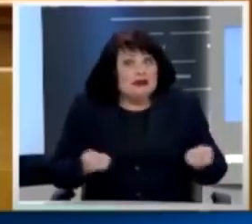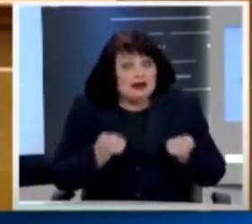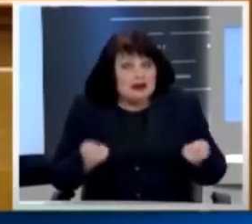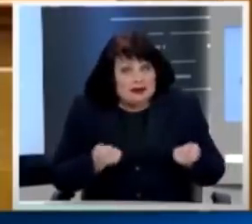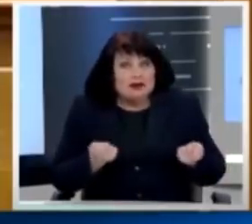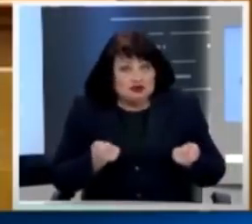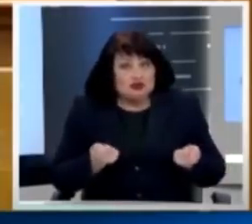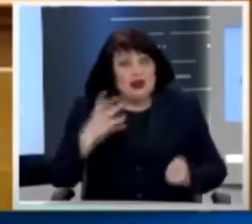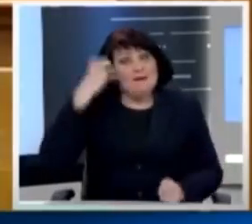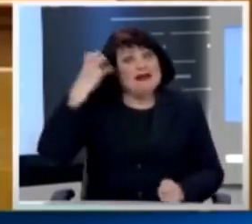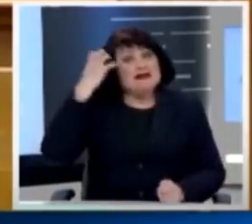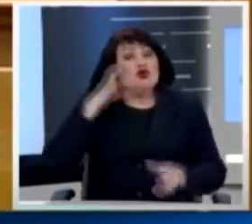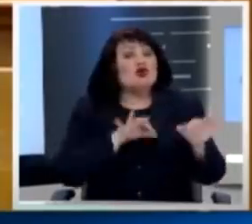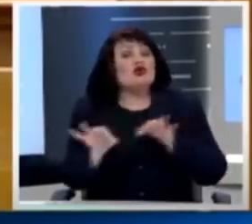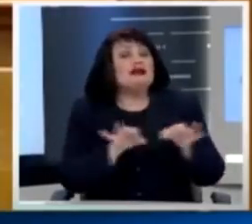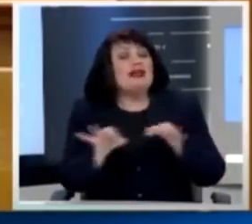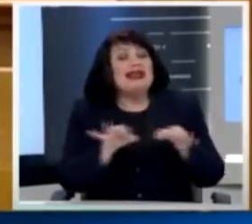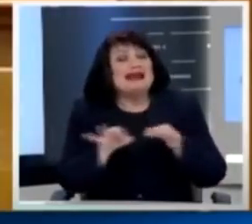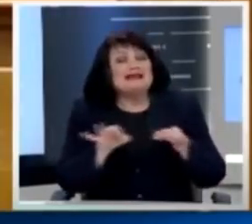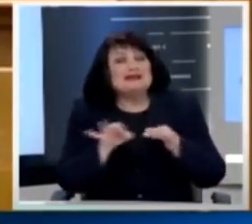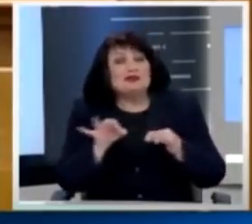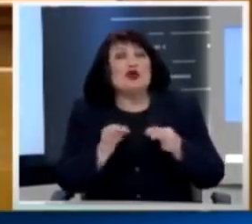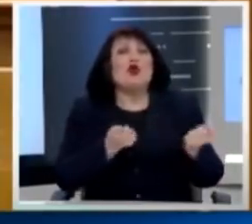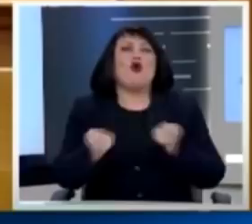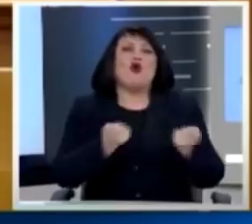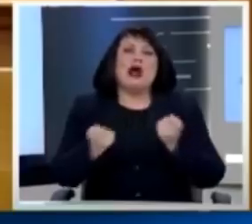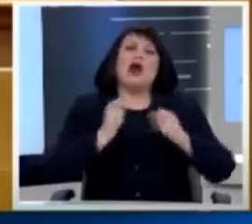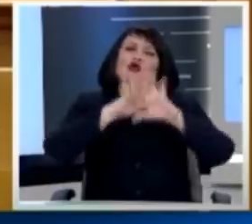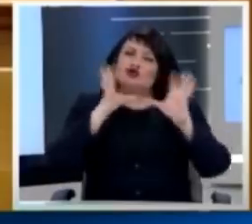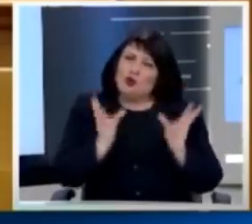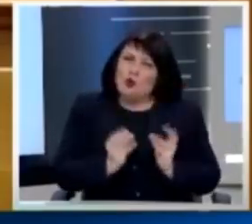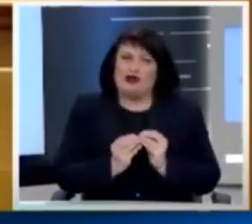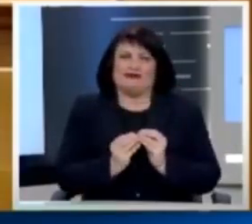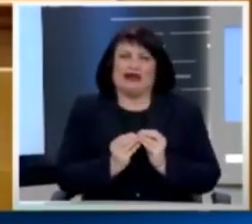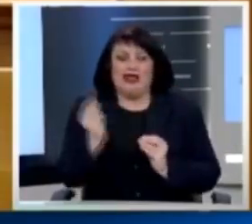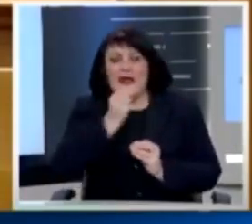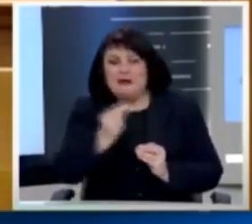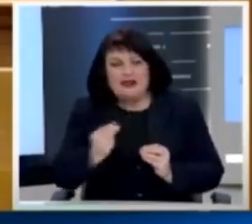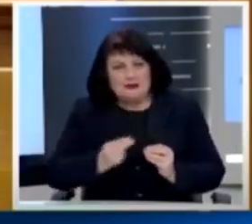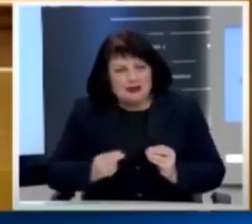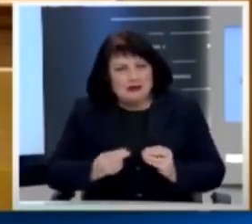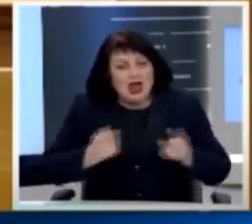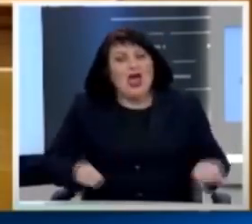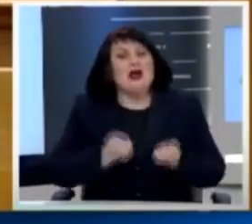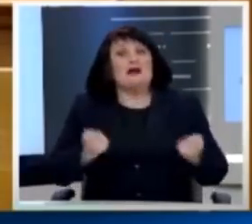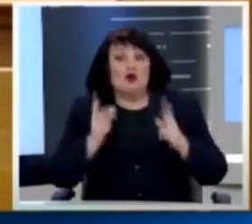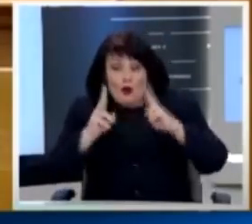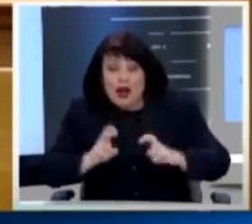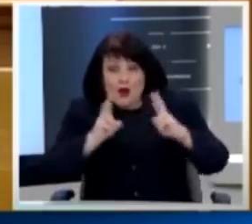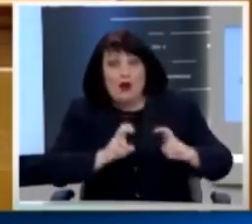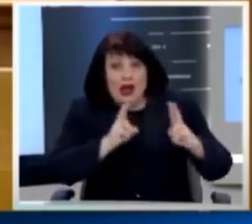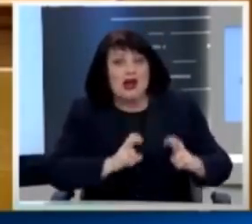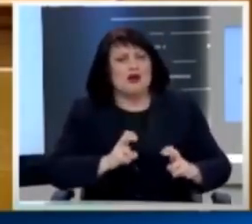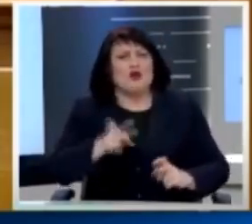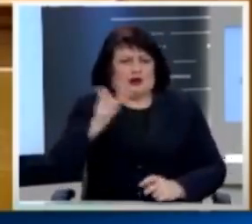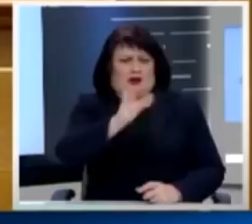του κεντρικού επιστημονικού σχεδιασμού για την οργάνωση όλων αυτών και ο εργατικός έλεγχος, ο